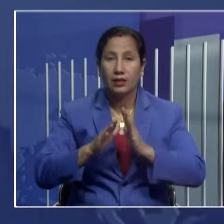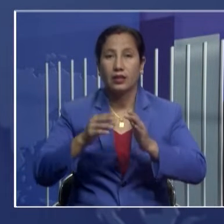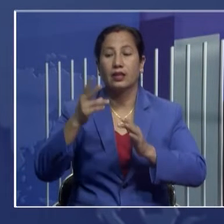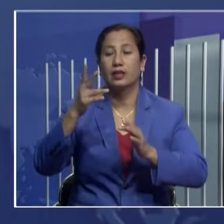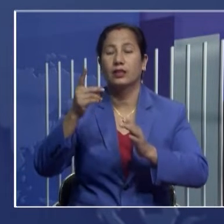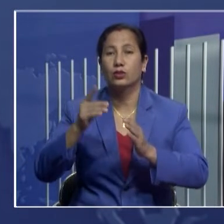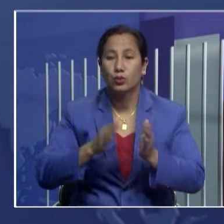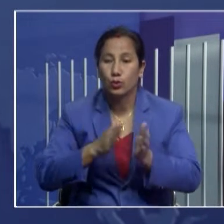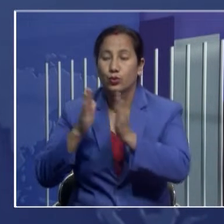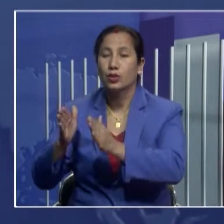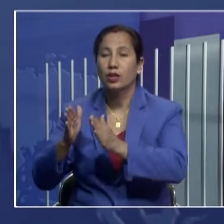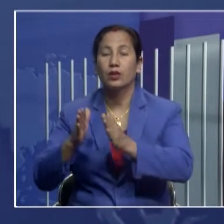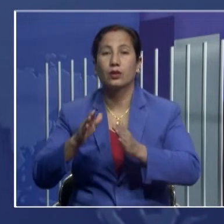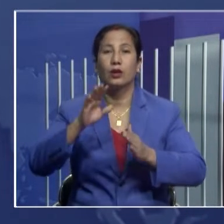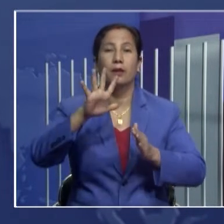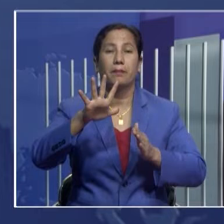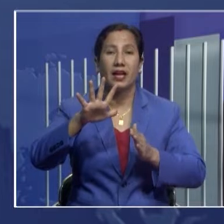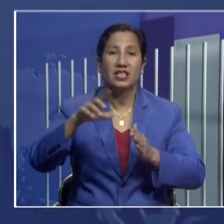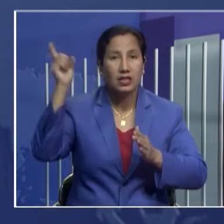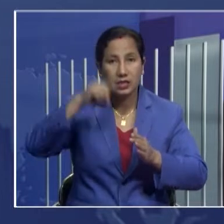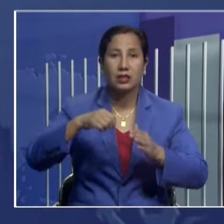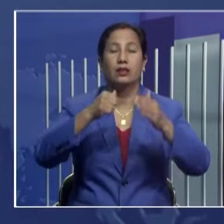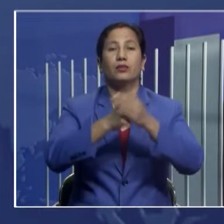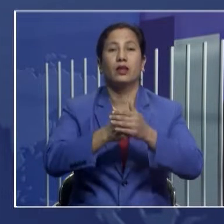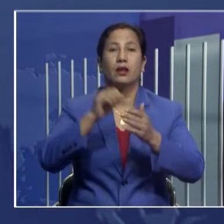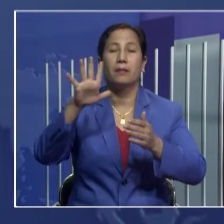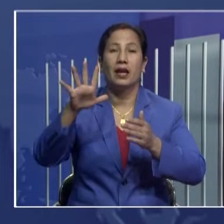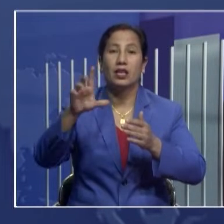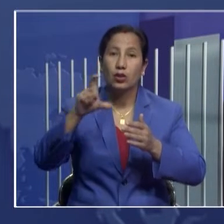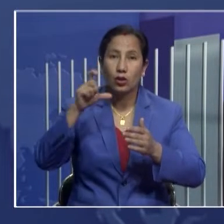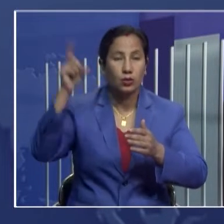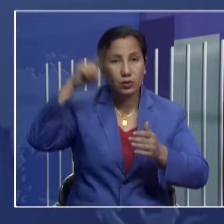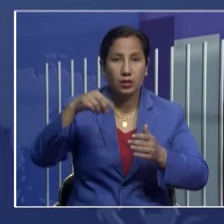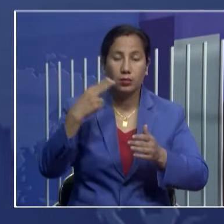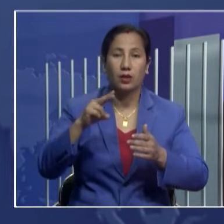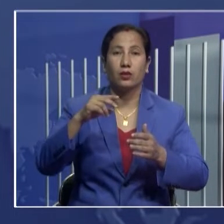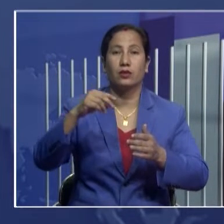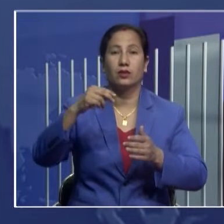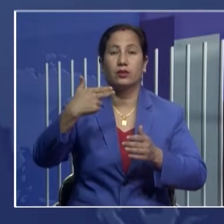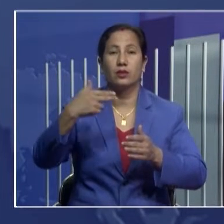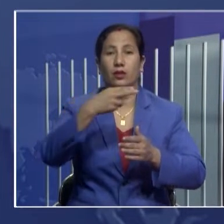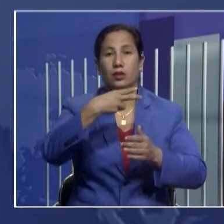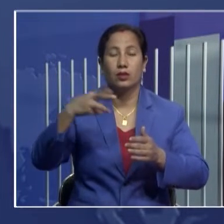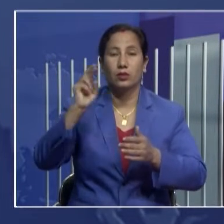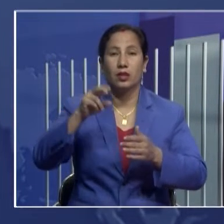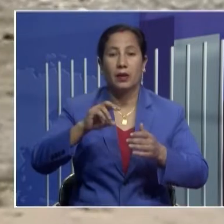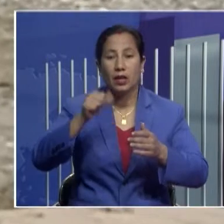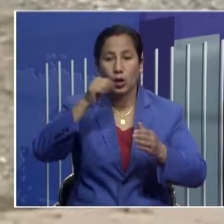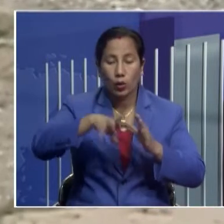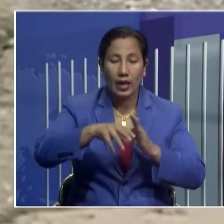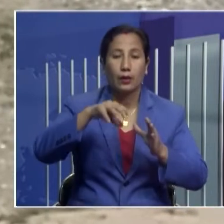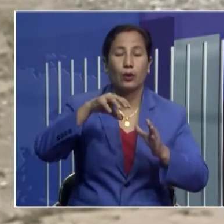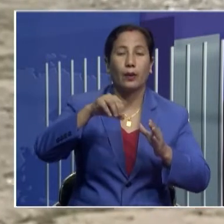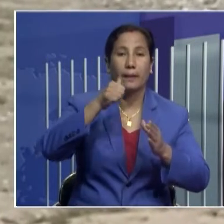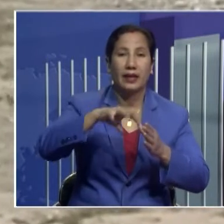तेस्रो चरणका संरचना 5 क्षति पुर्याउँदा 5 करोडको क्षति भएको छ। चुरेबाट बग्ने विभिन्न खोलाहरूमा आएको बाढीले